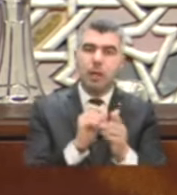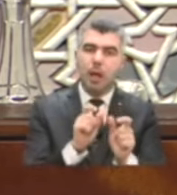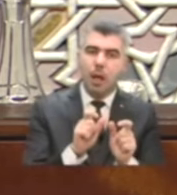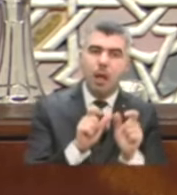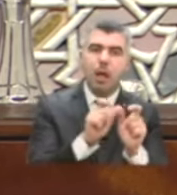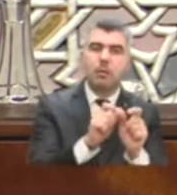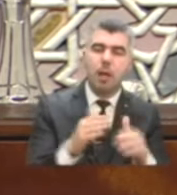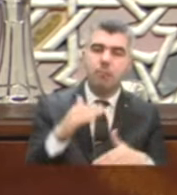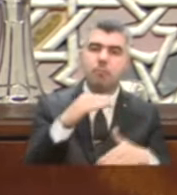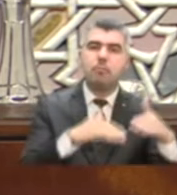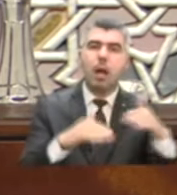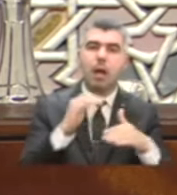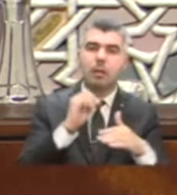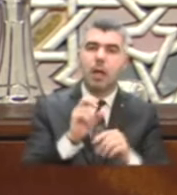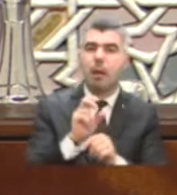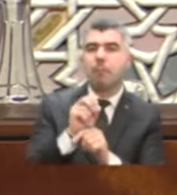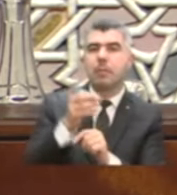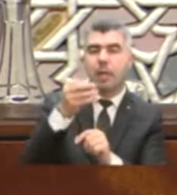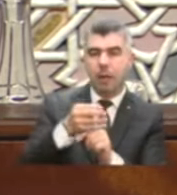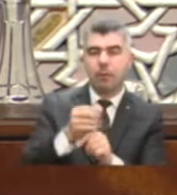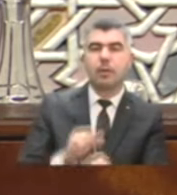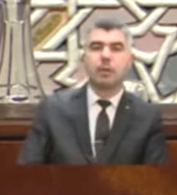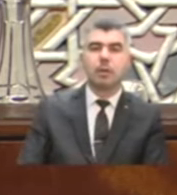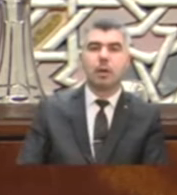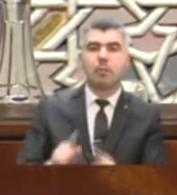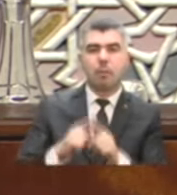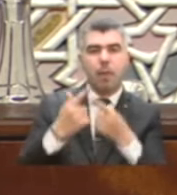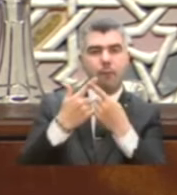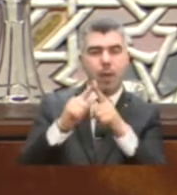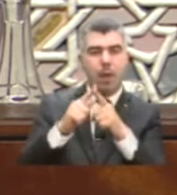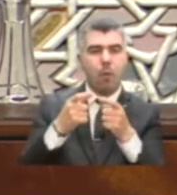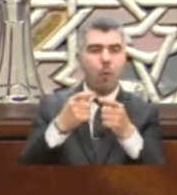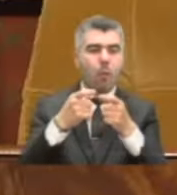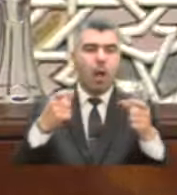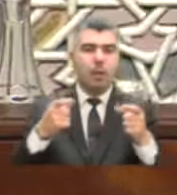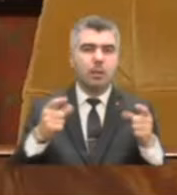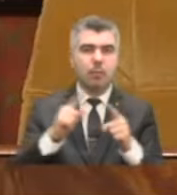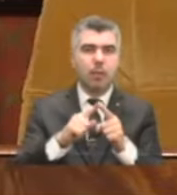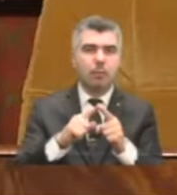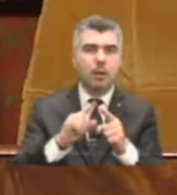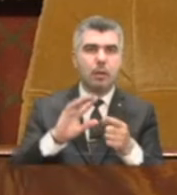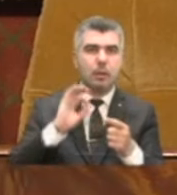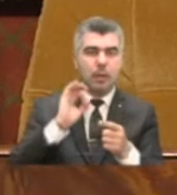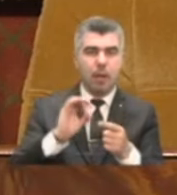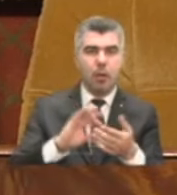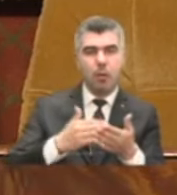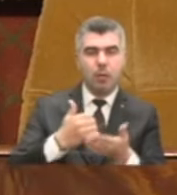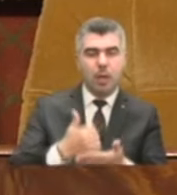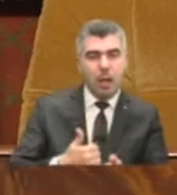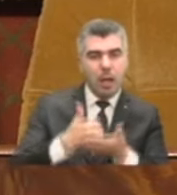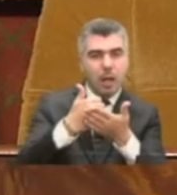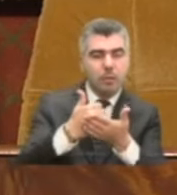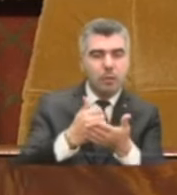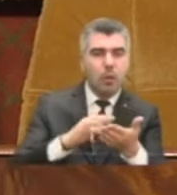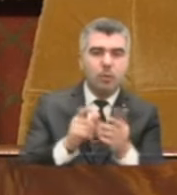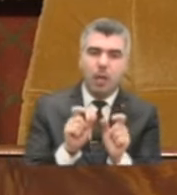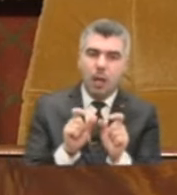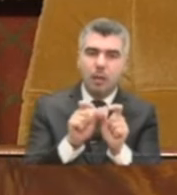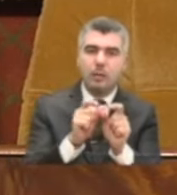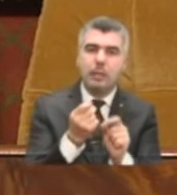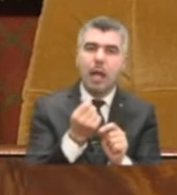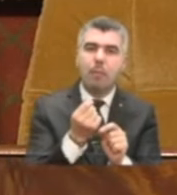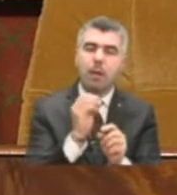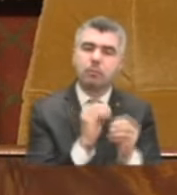الخطوط البحرية لنقل المسافرين وتنويعها وتوسيع طاقتها الاستيعابية وتحسين خدماتها والتحكم في